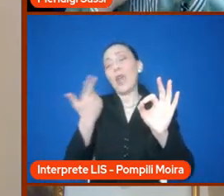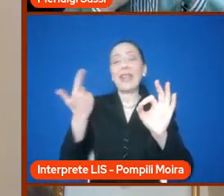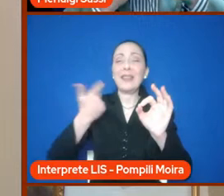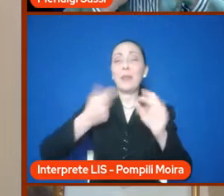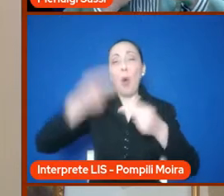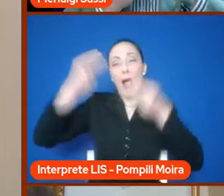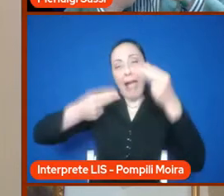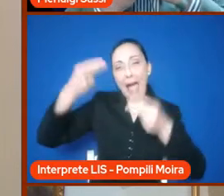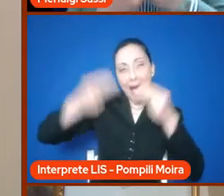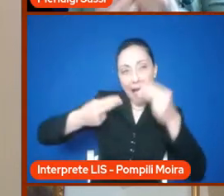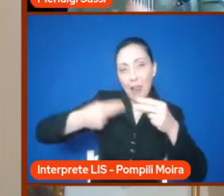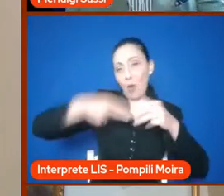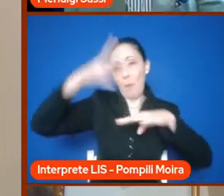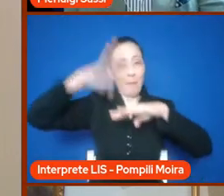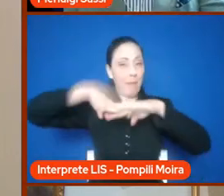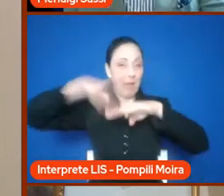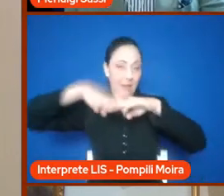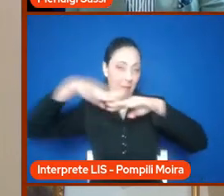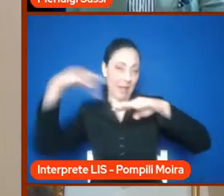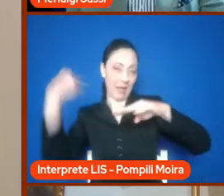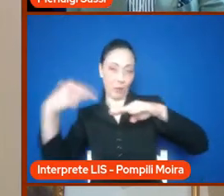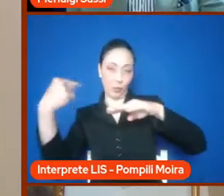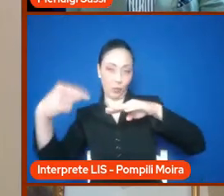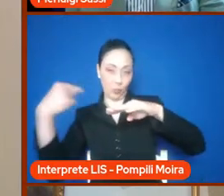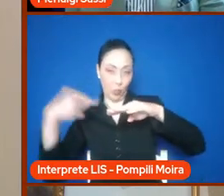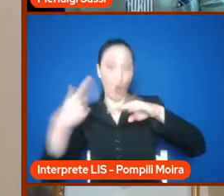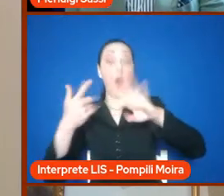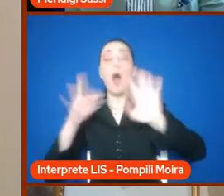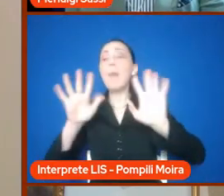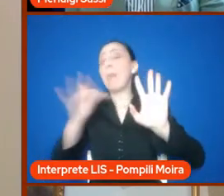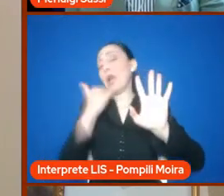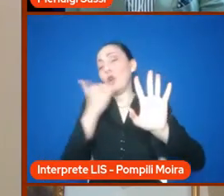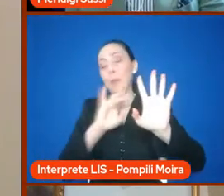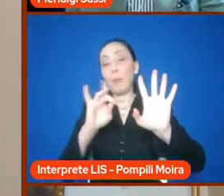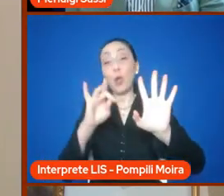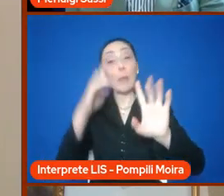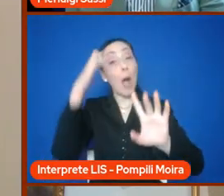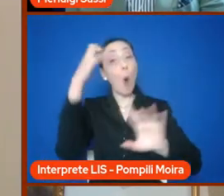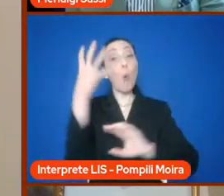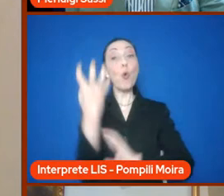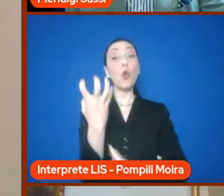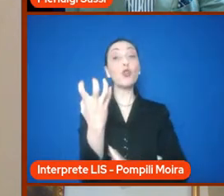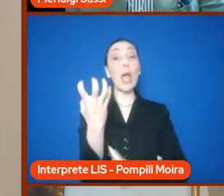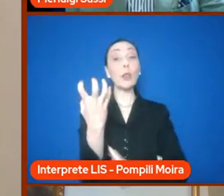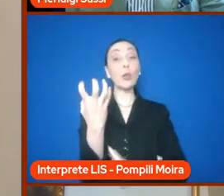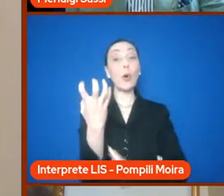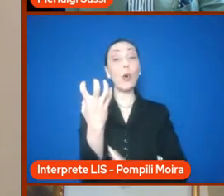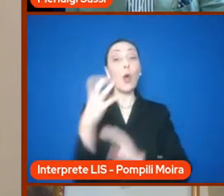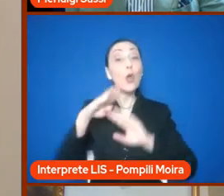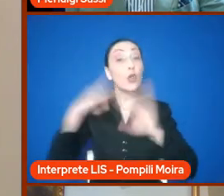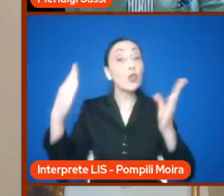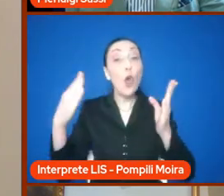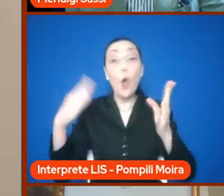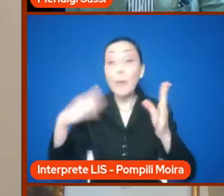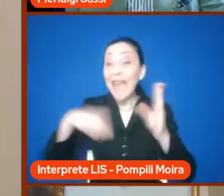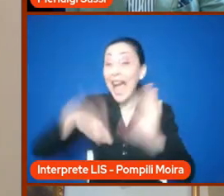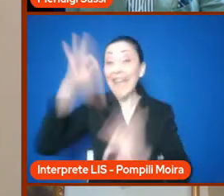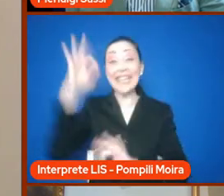poco importa. Ma c'è un concetto che fu scoperto dall'inizio, che è quello di punto